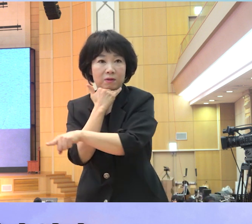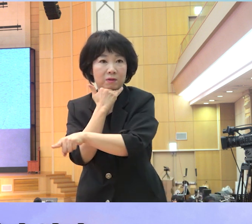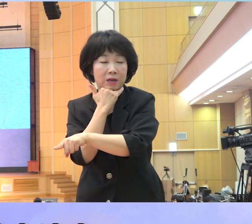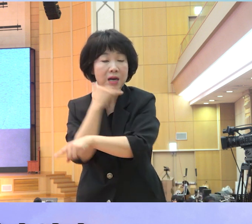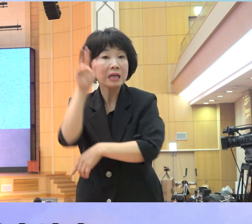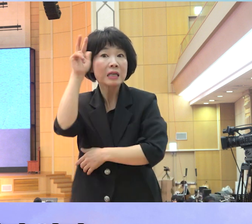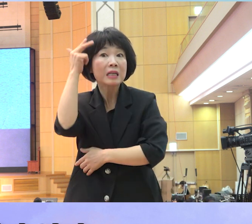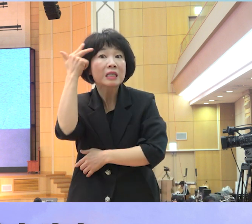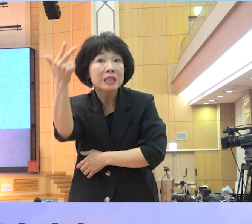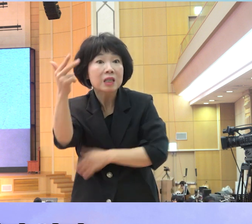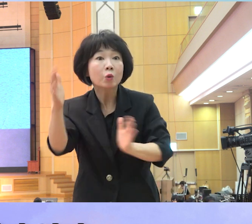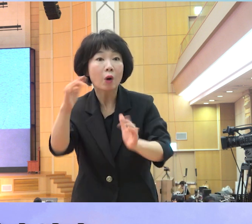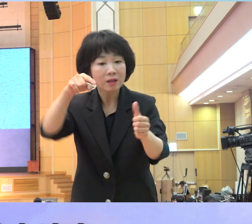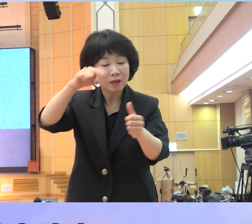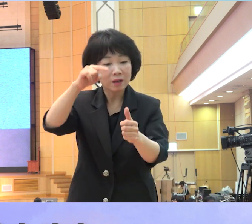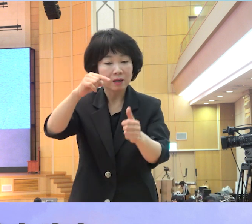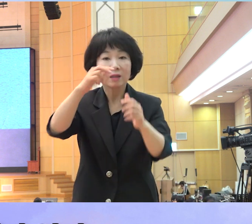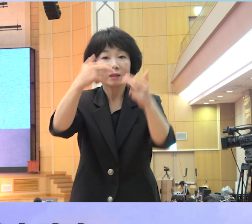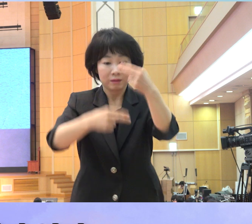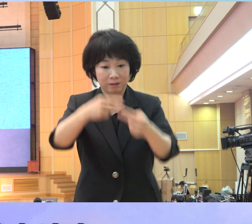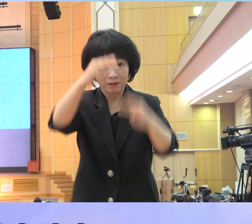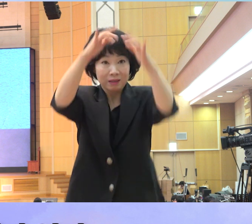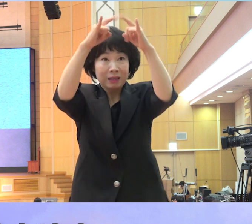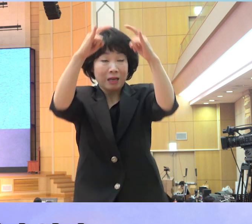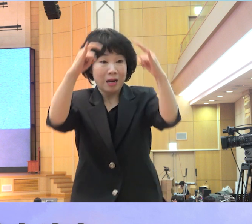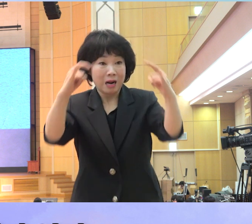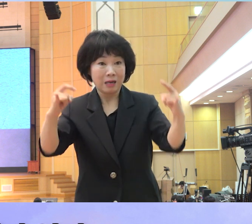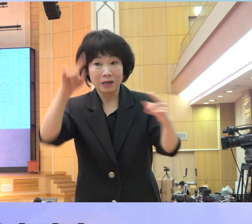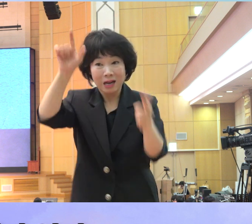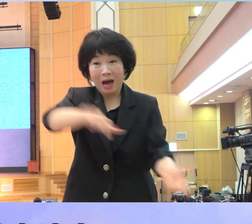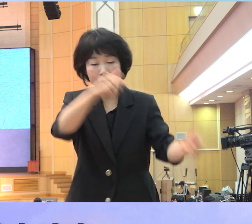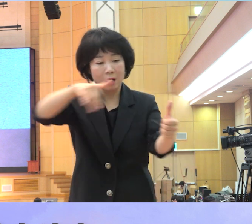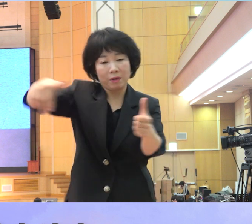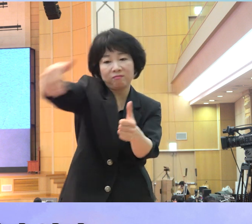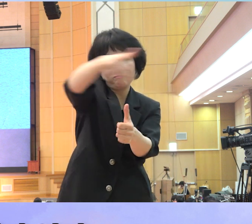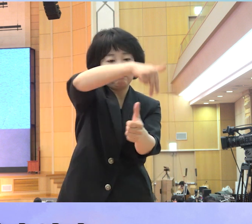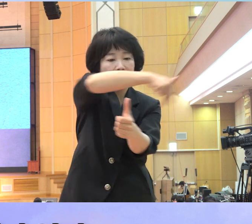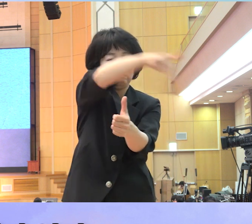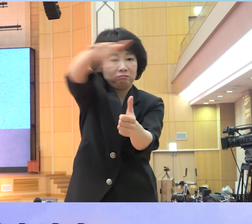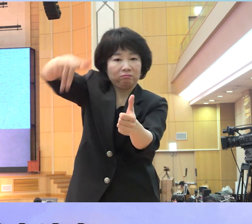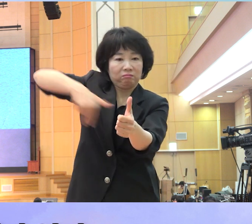하루에 한 바퀴씩, 마지막 7일은 7바퀴를 돌아라.